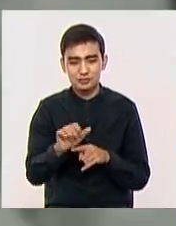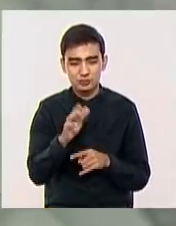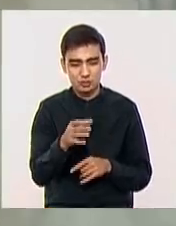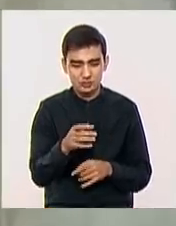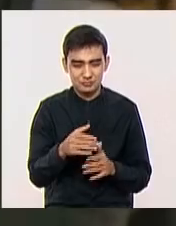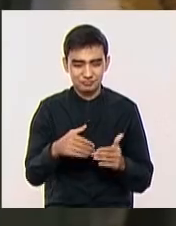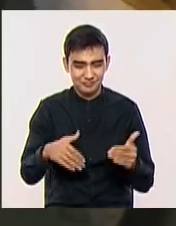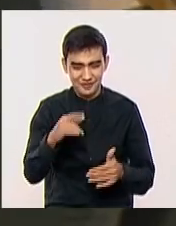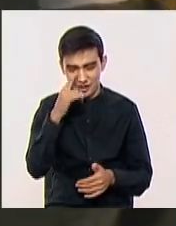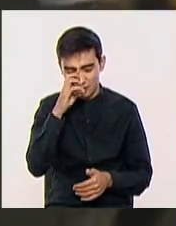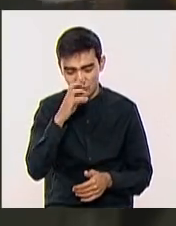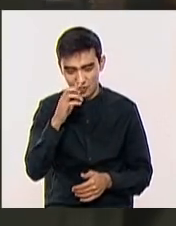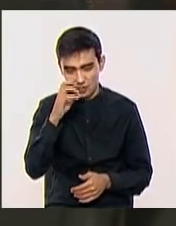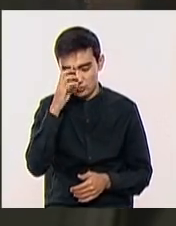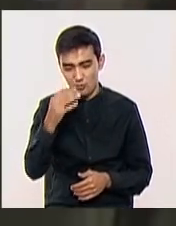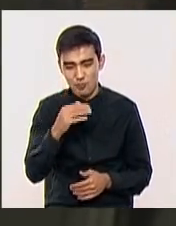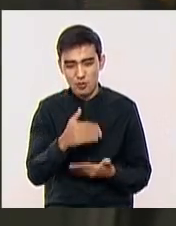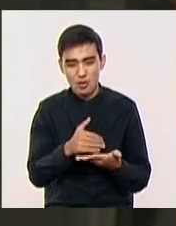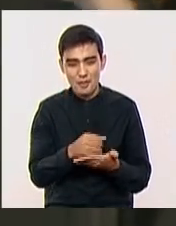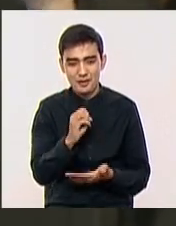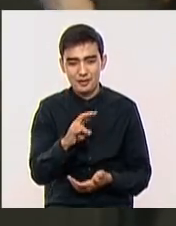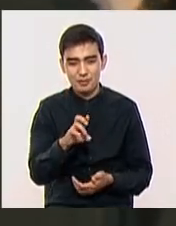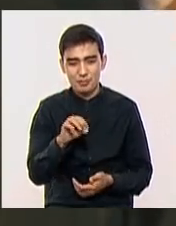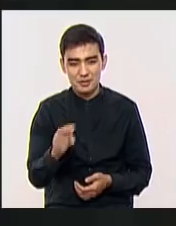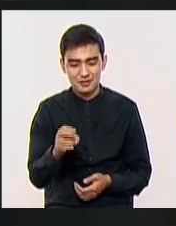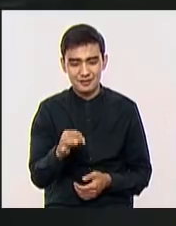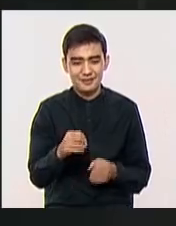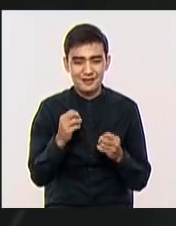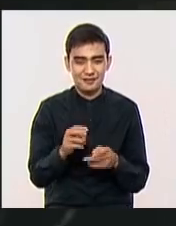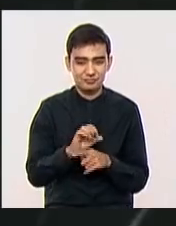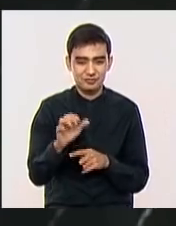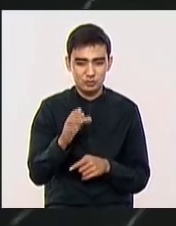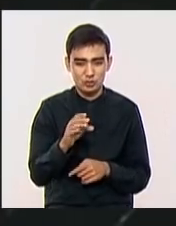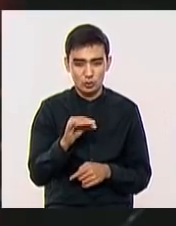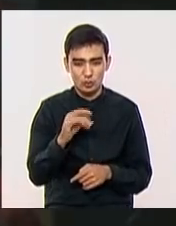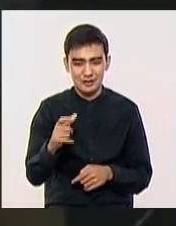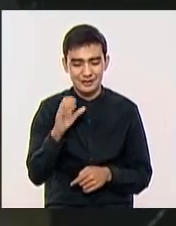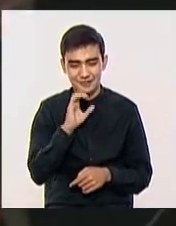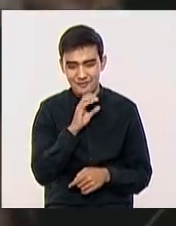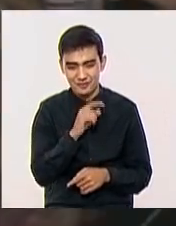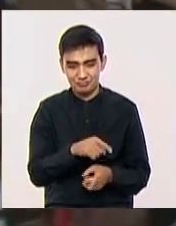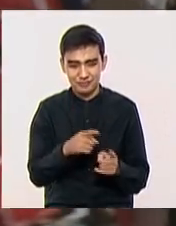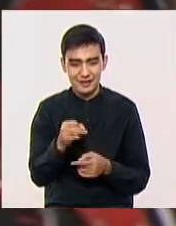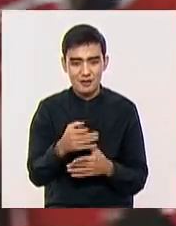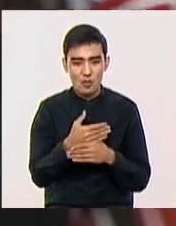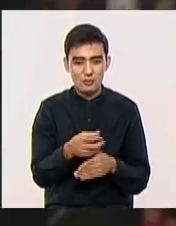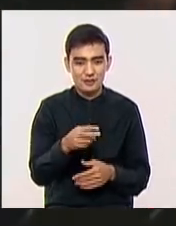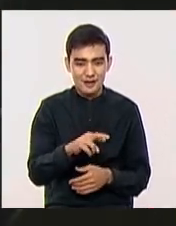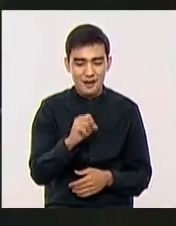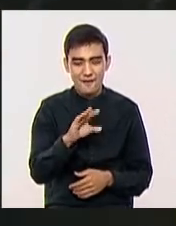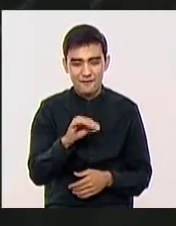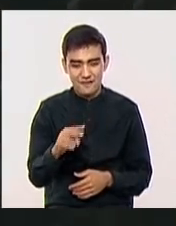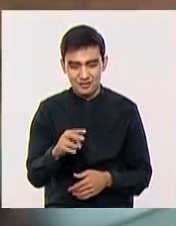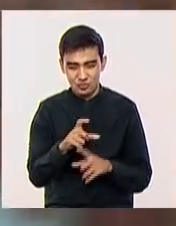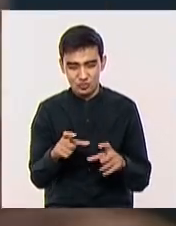рамках государственной программы «Енбек», известной нам как «Переселение с юга на север». При этом помощь для афганских